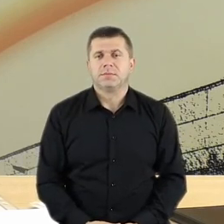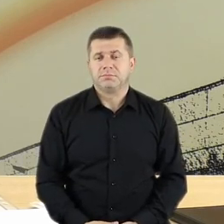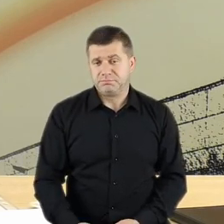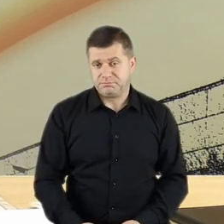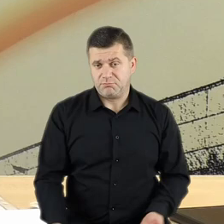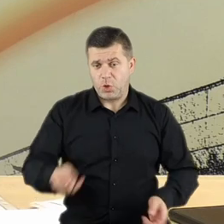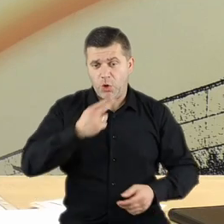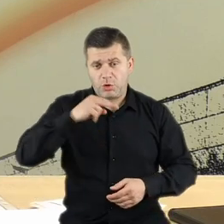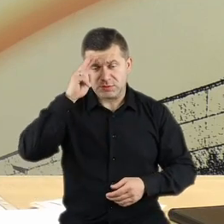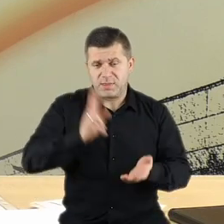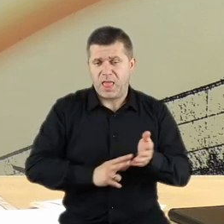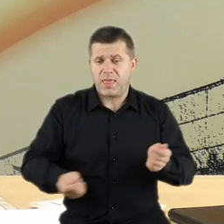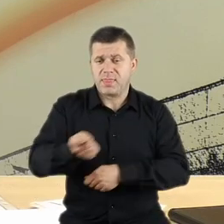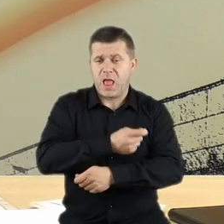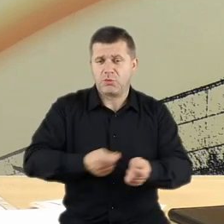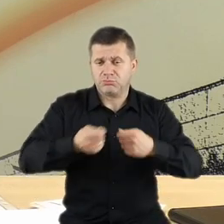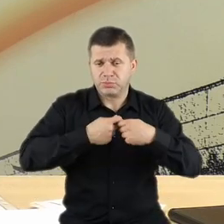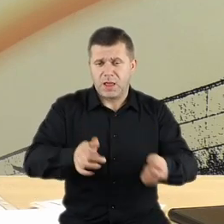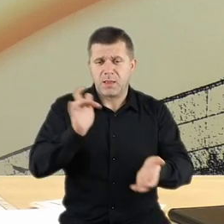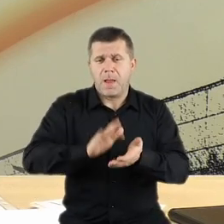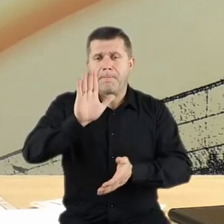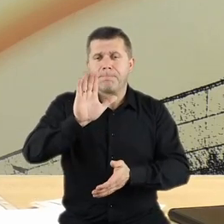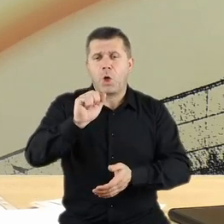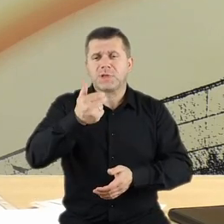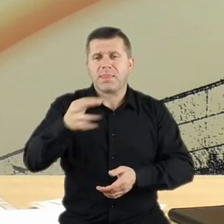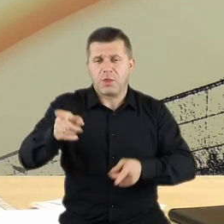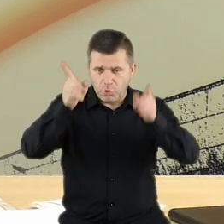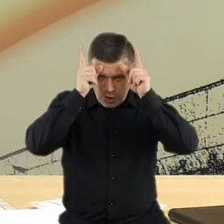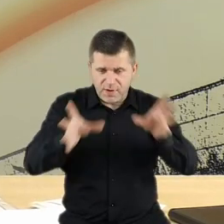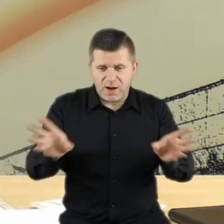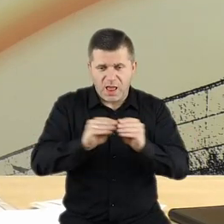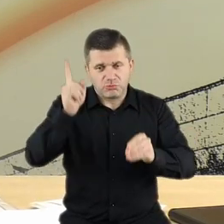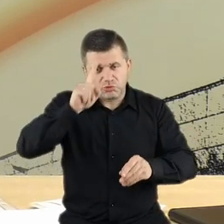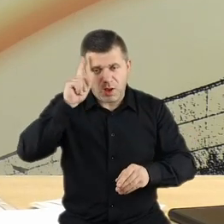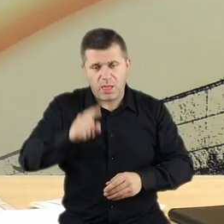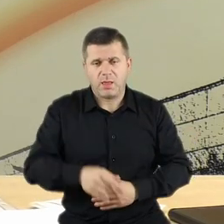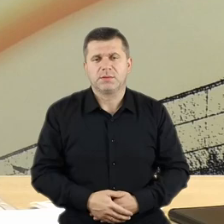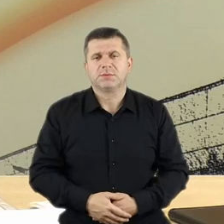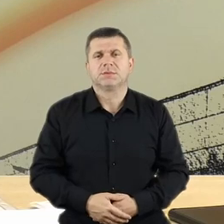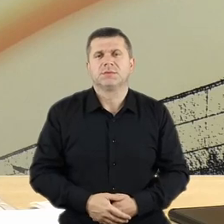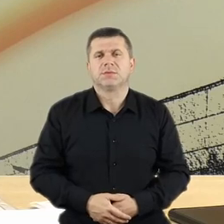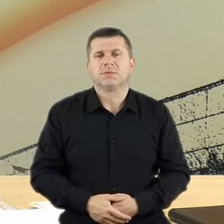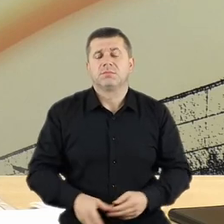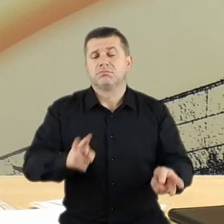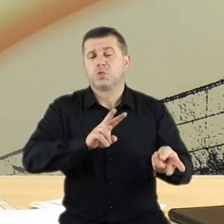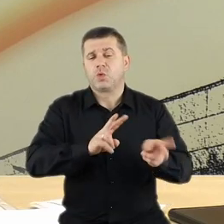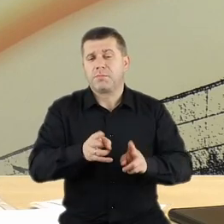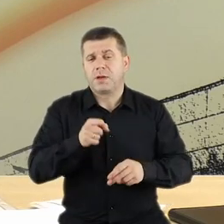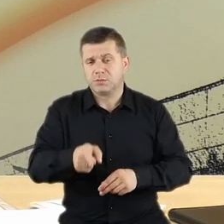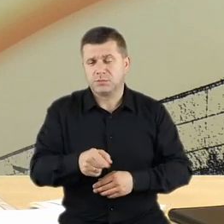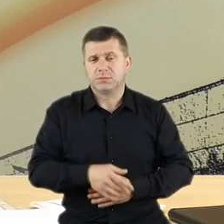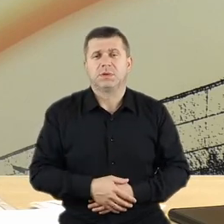na targu sprzedał w bodzentynie sprzedał krowę wraz z cielęciem No przetłumaczyłem w ten sposób